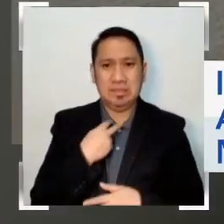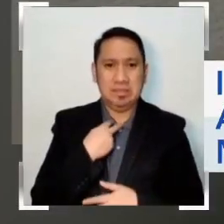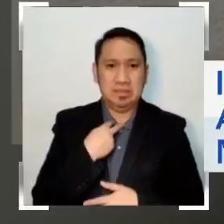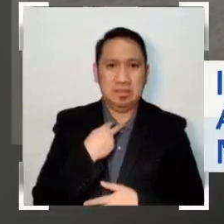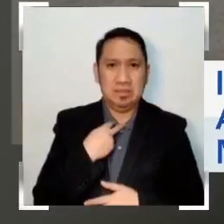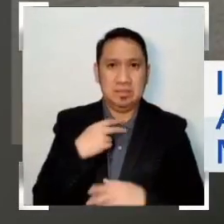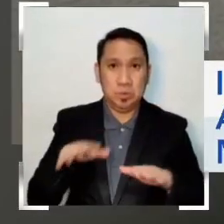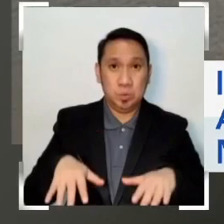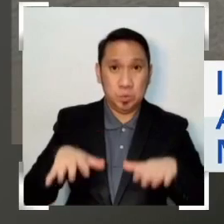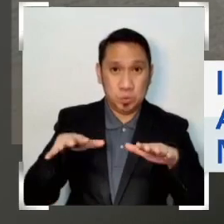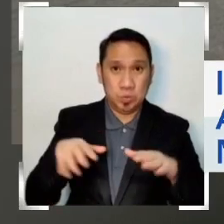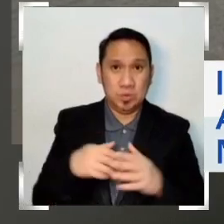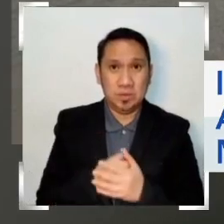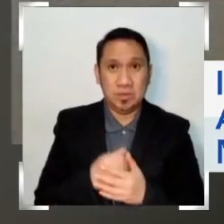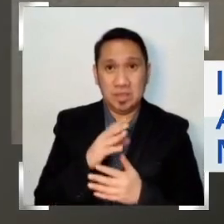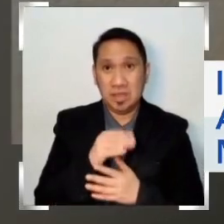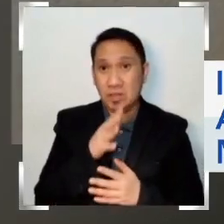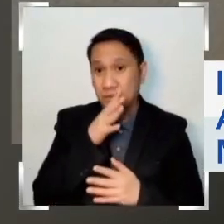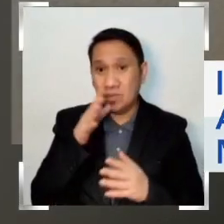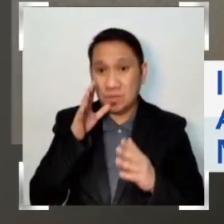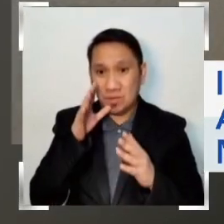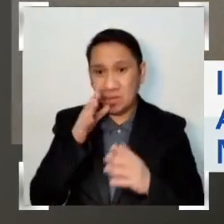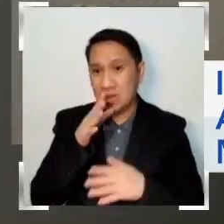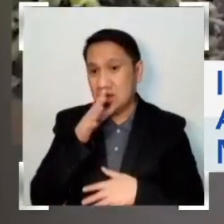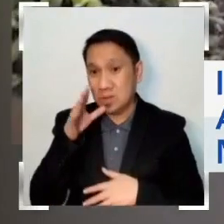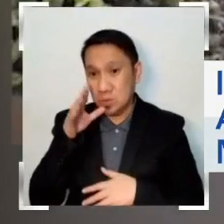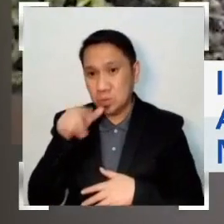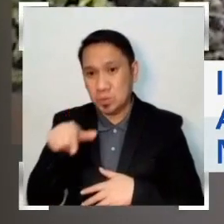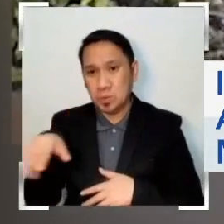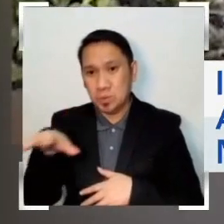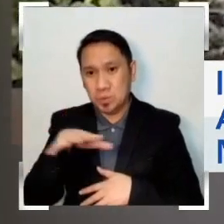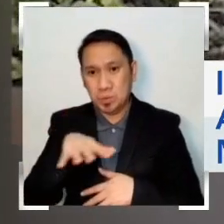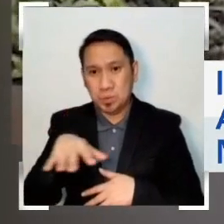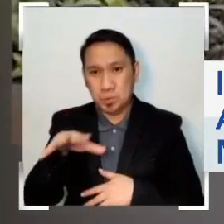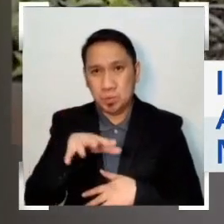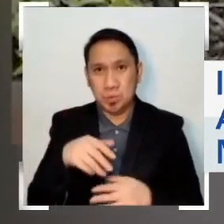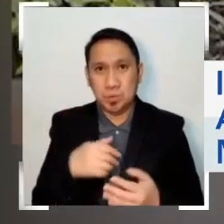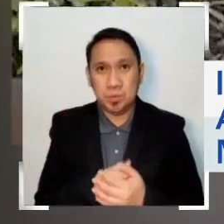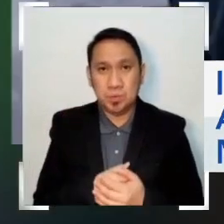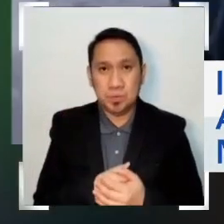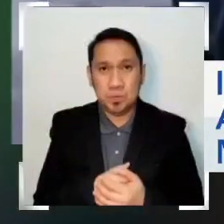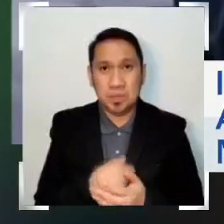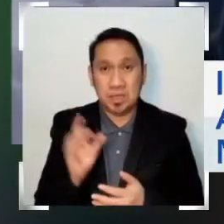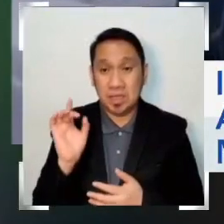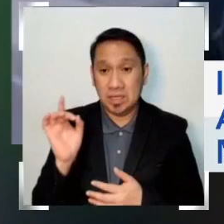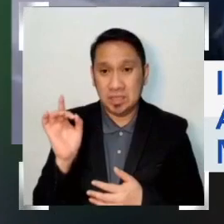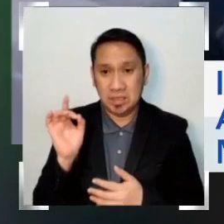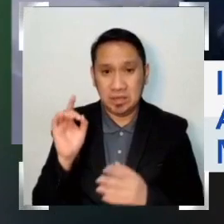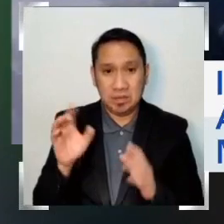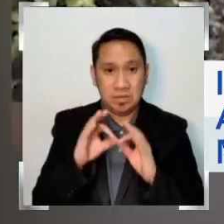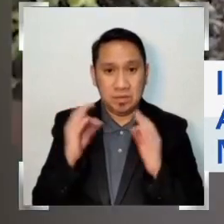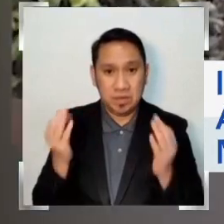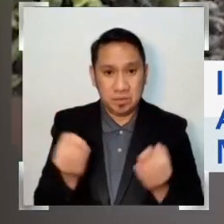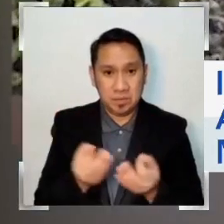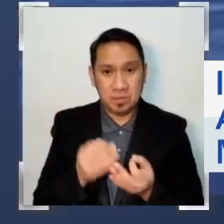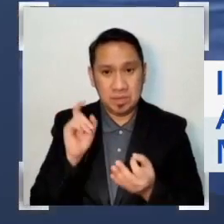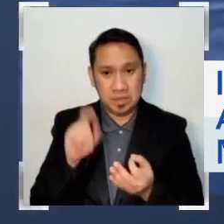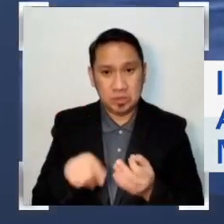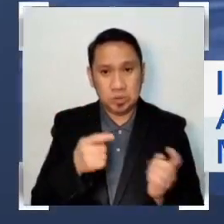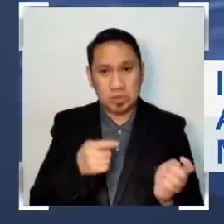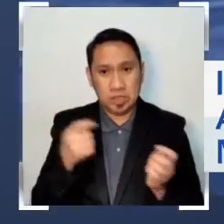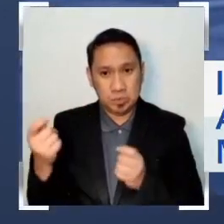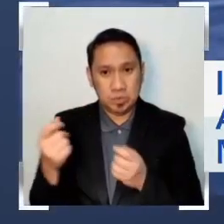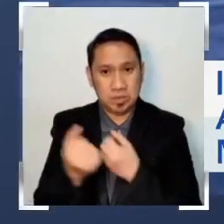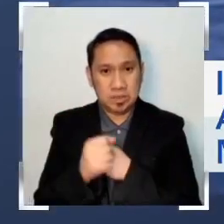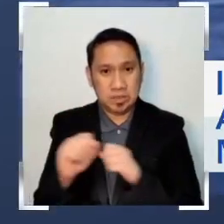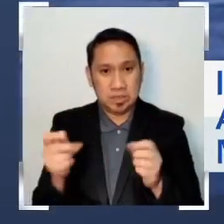Binahari ng mga palayan sa ilang barangay sa Dumalag, Capiz. Mahigit 80 pamilya ang isinailalim sa preemptive evacuation.